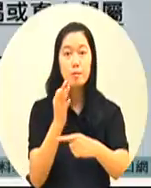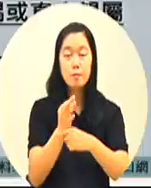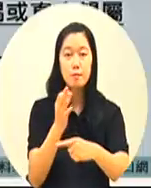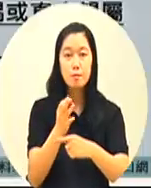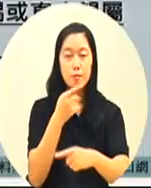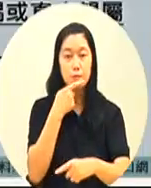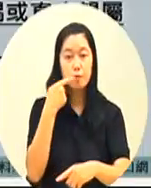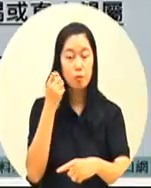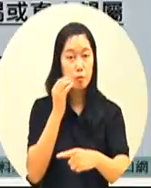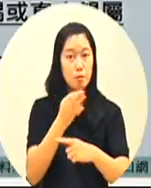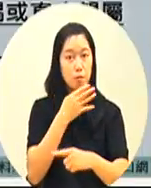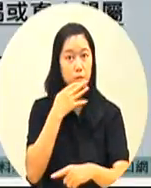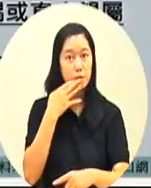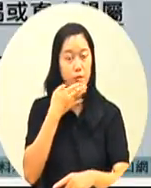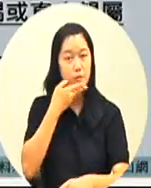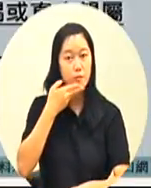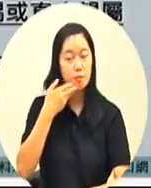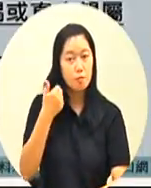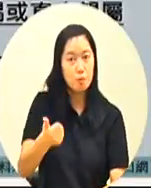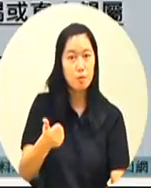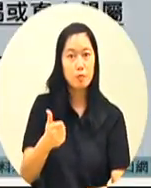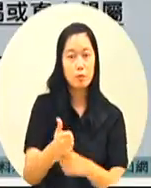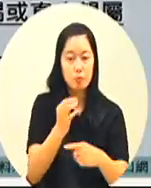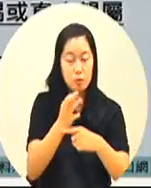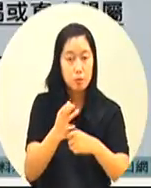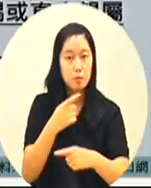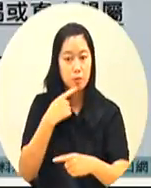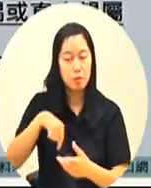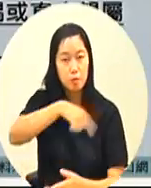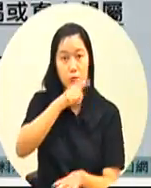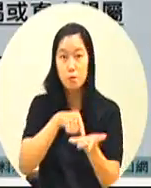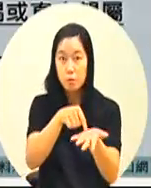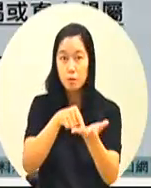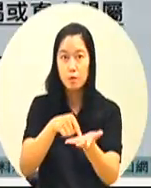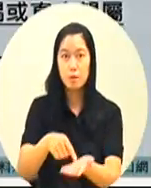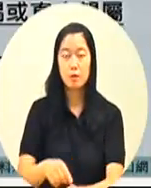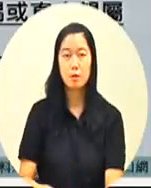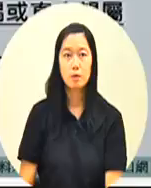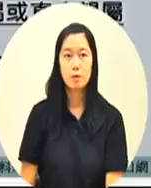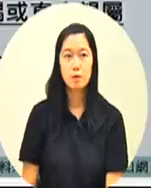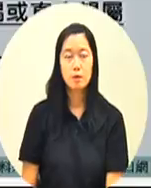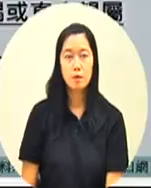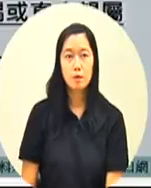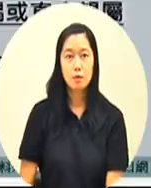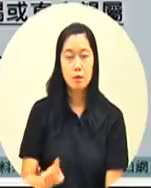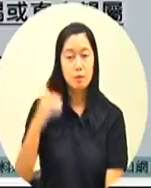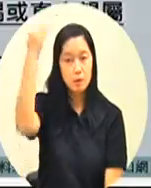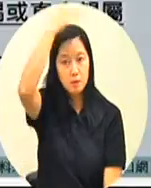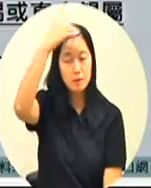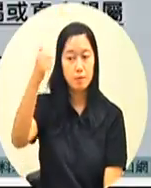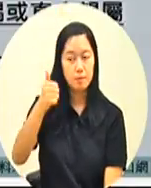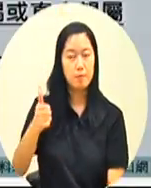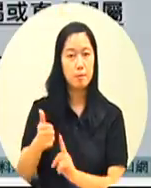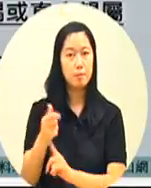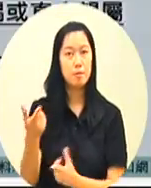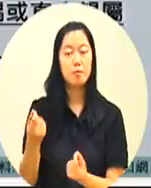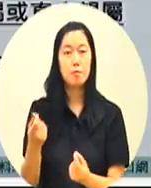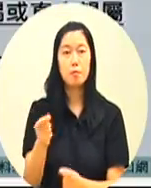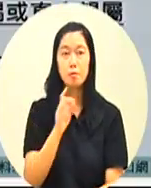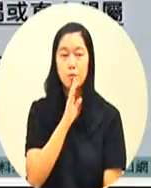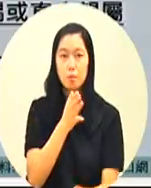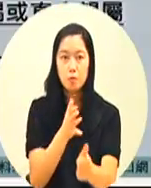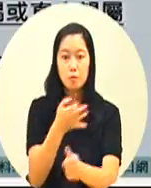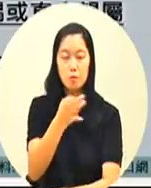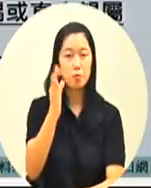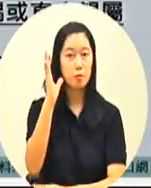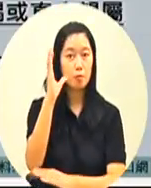们的选民，大家赶快来去做申请。那刚刚我们郑光峰议员其实也有垂询说，财政局